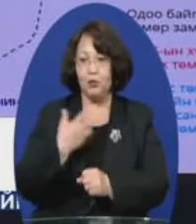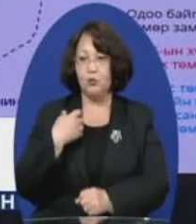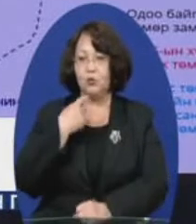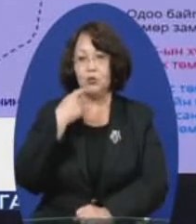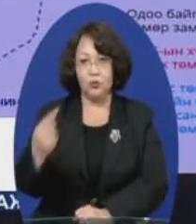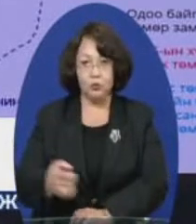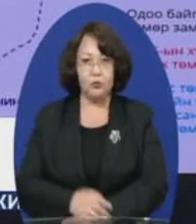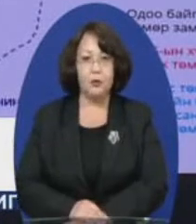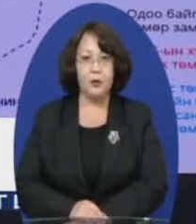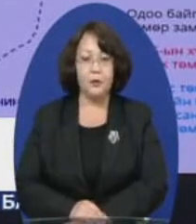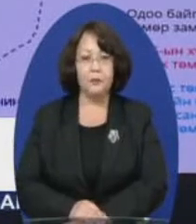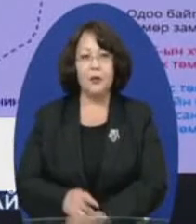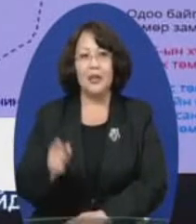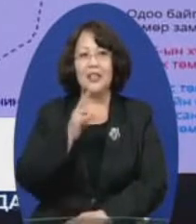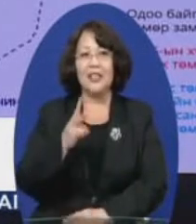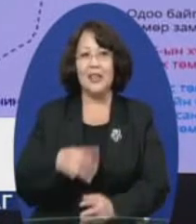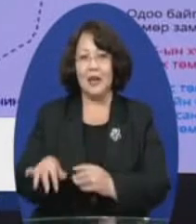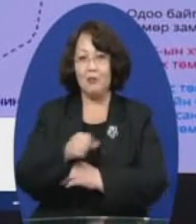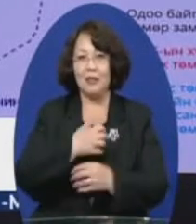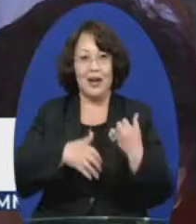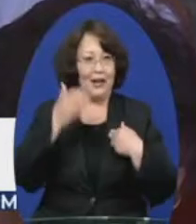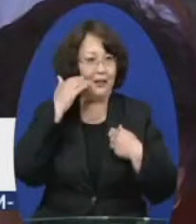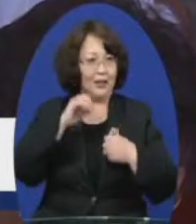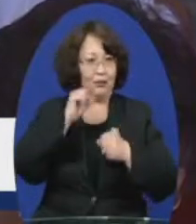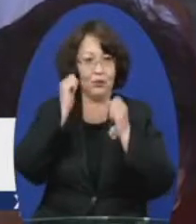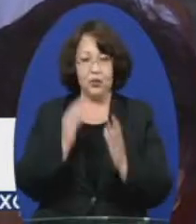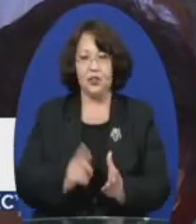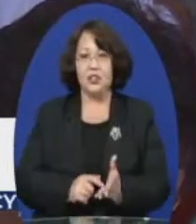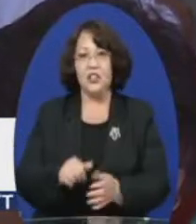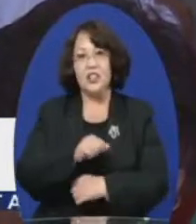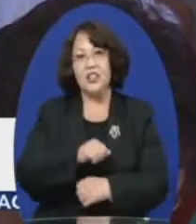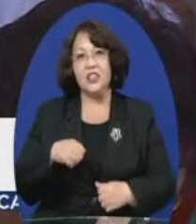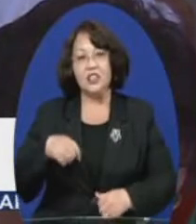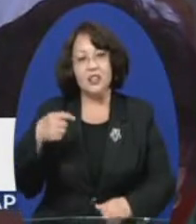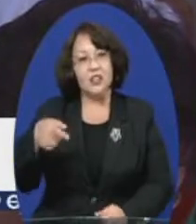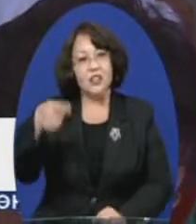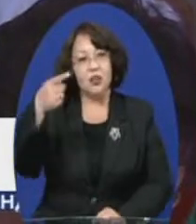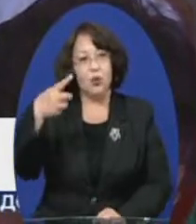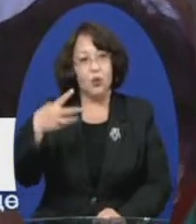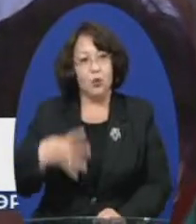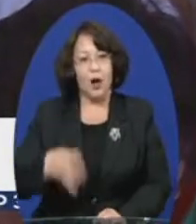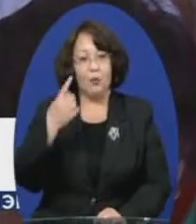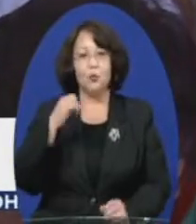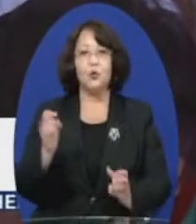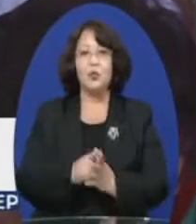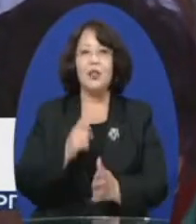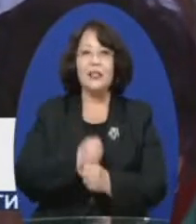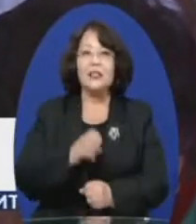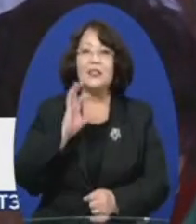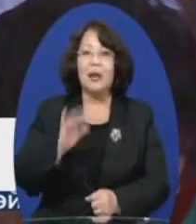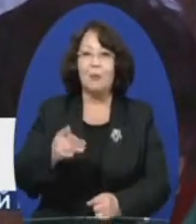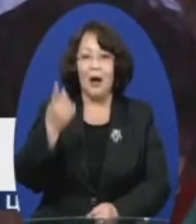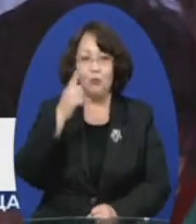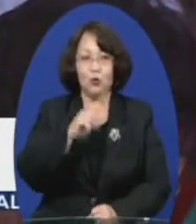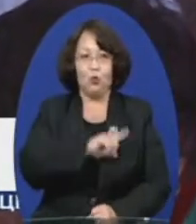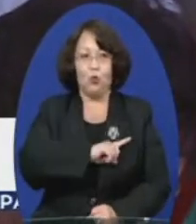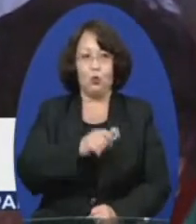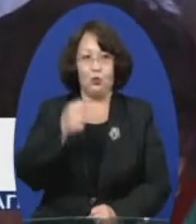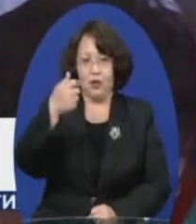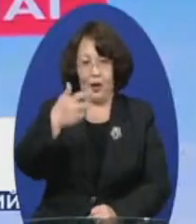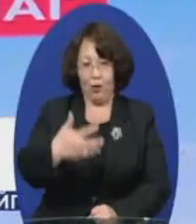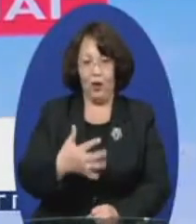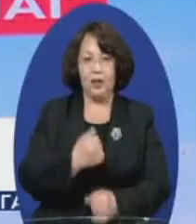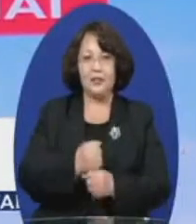чиглэл болголоо. За үүнээс гадна Хинтээ аймагт тулгунтсан асуудлыг иргэдээр өөрсдөөр нэрэмблүүлж хамгийн олон санал авсан 5 ажлыг